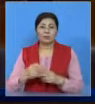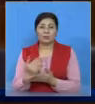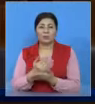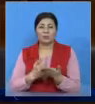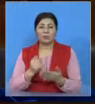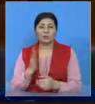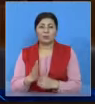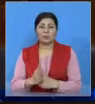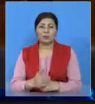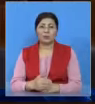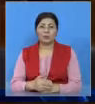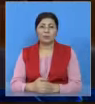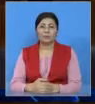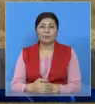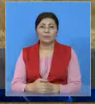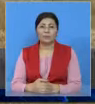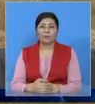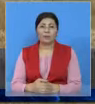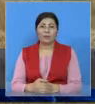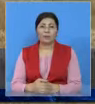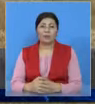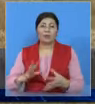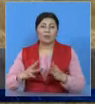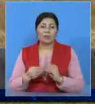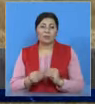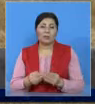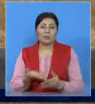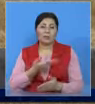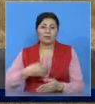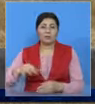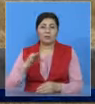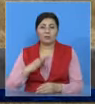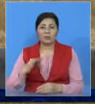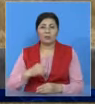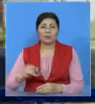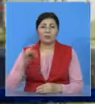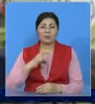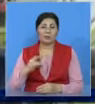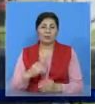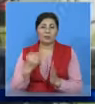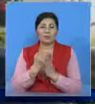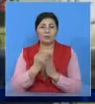болғандықтан сондай жұмыстар жүргізіліп жатыр. Жалпы астық түсімінен біздің аймақ республикада түсімнің орта